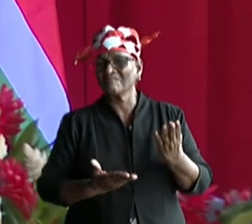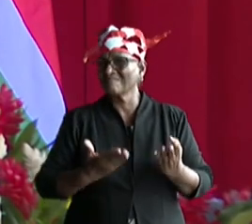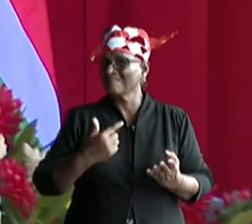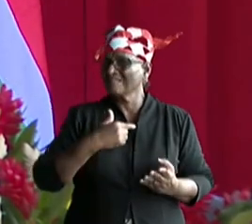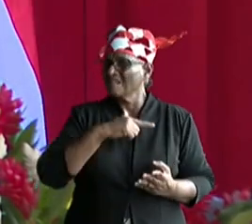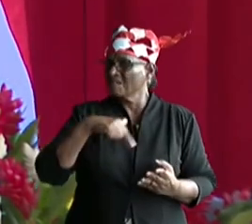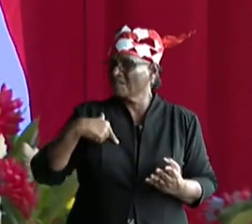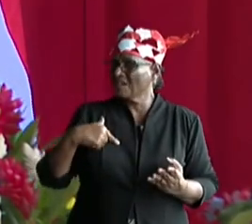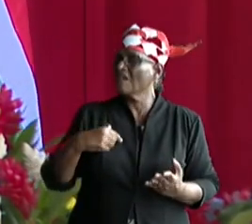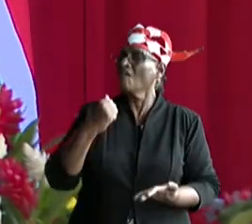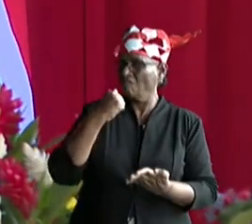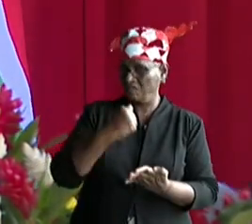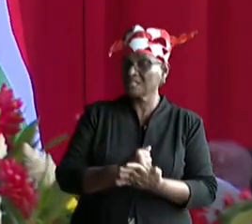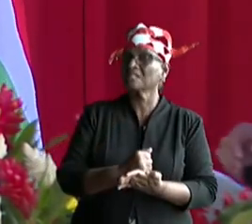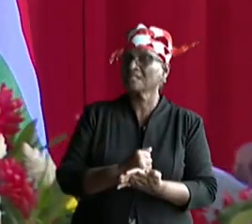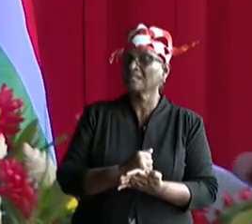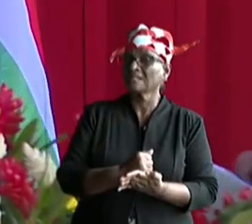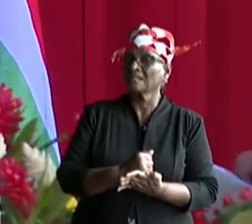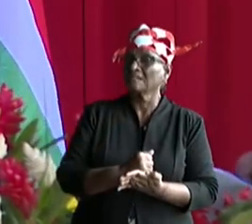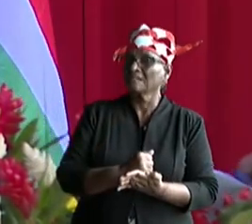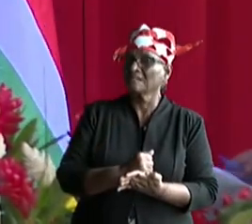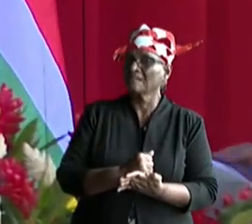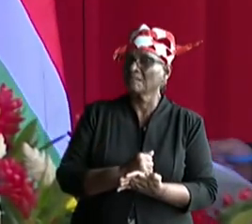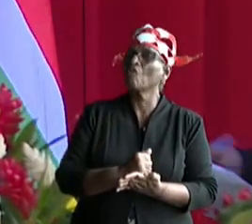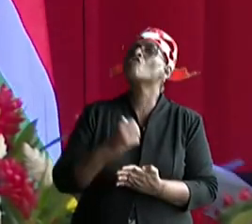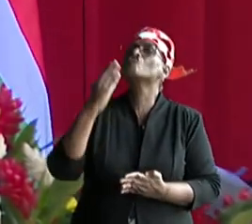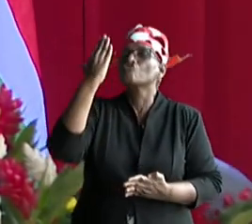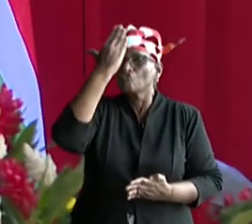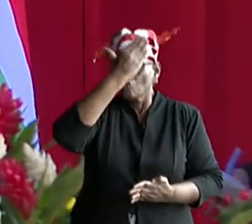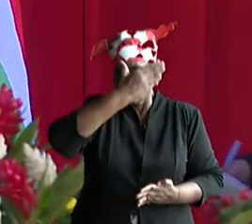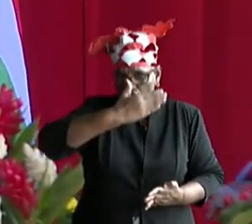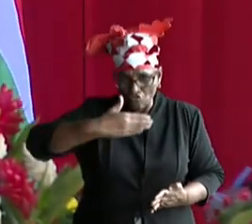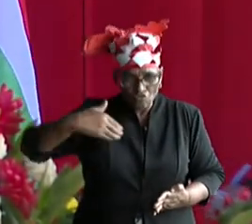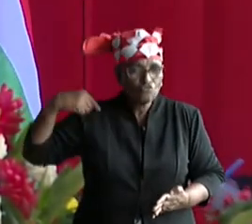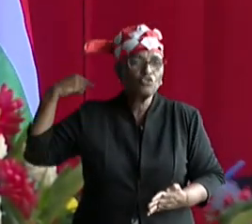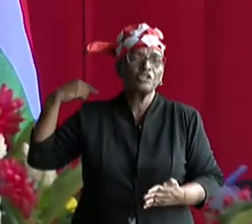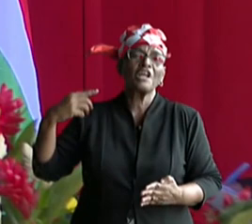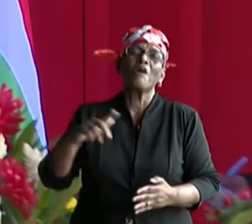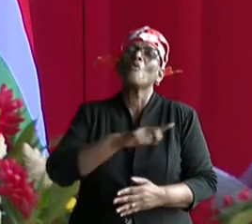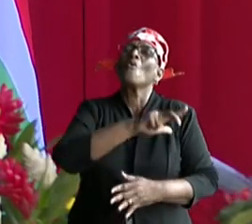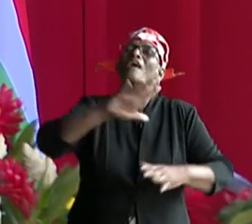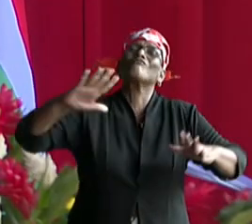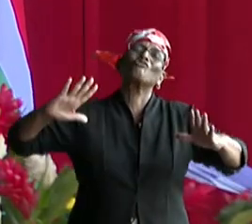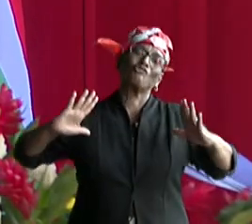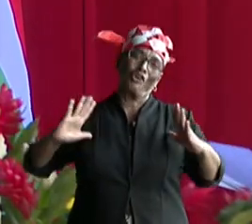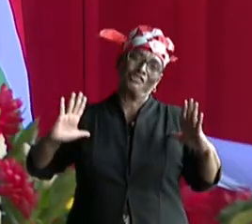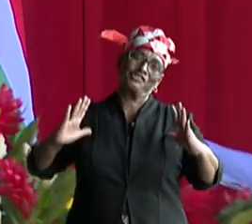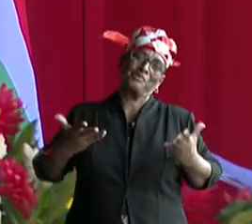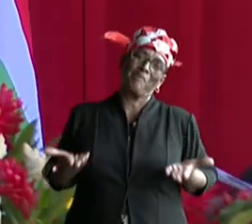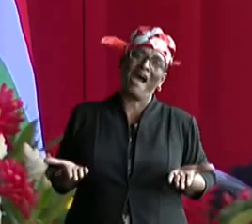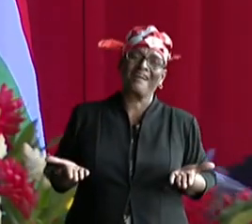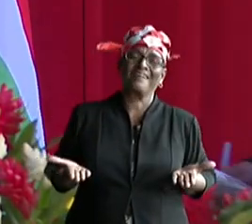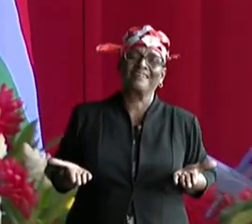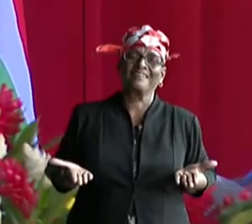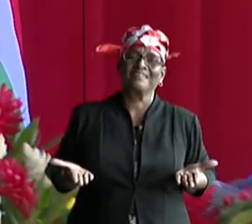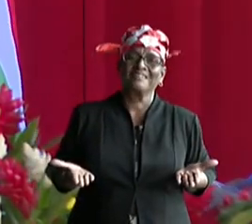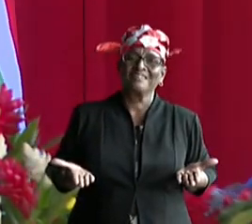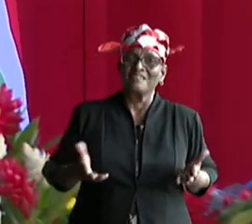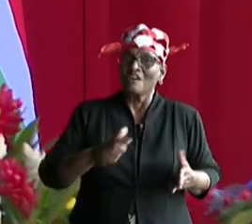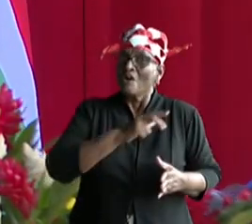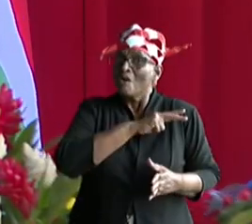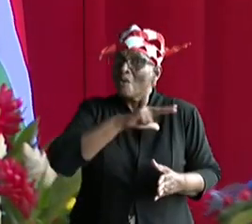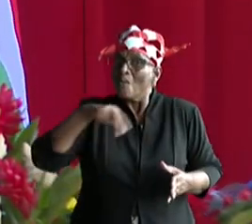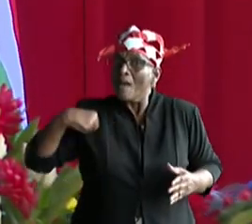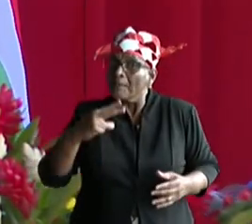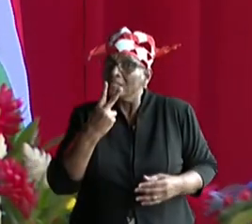wij verzekerd waren van een Suriname waar wij trots op mochten zijn. En wat wij hebben